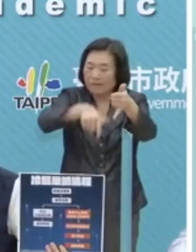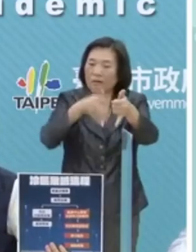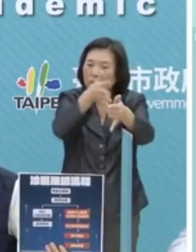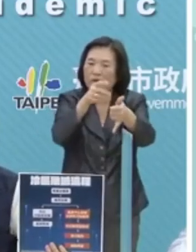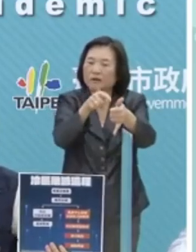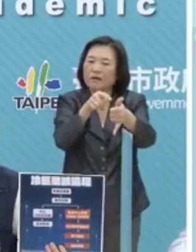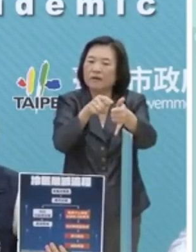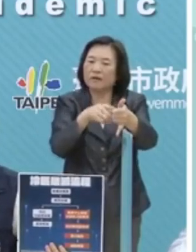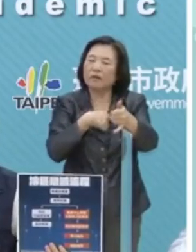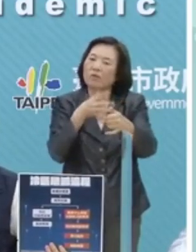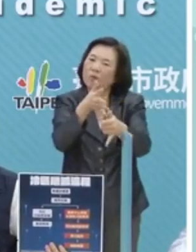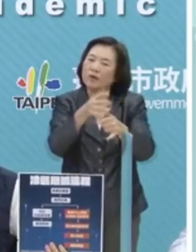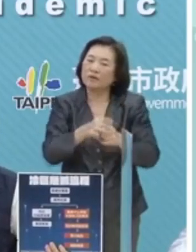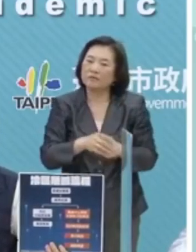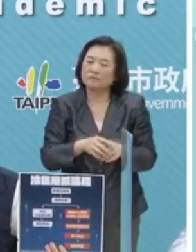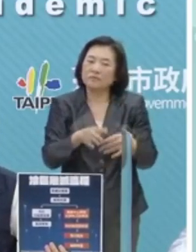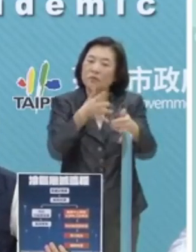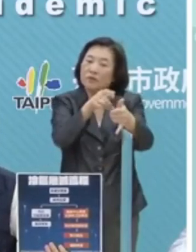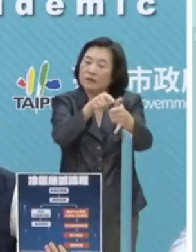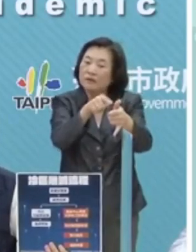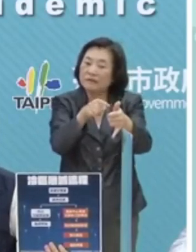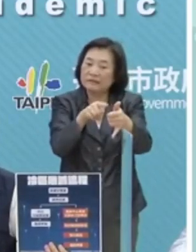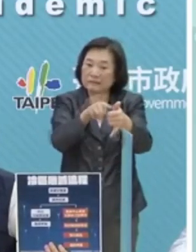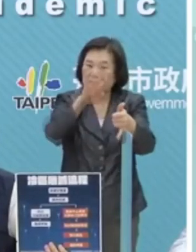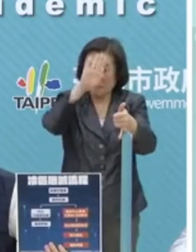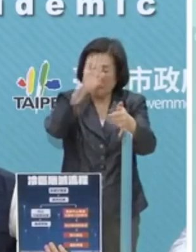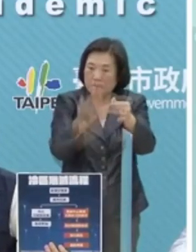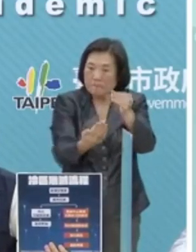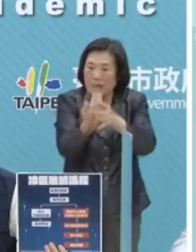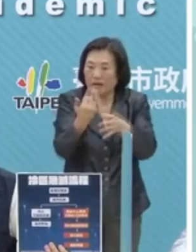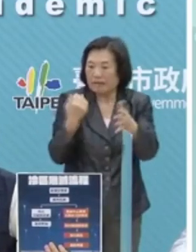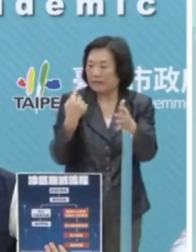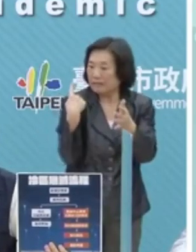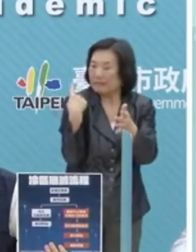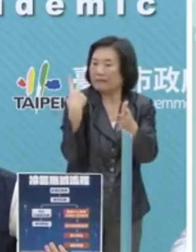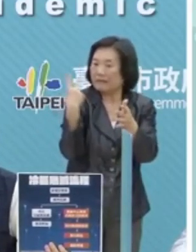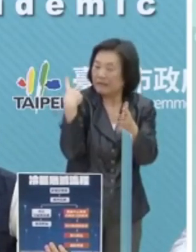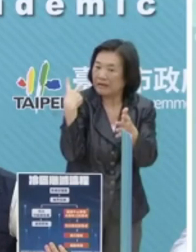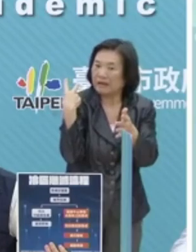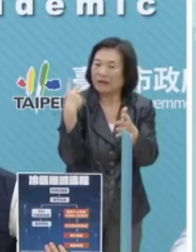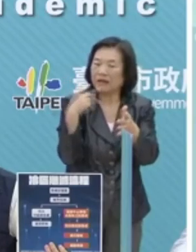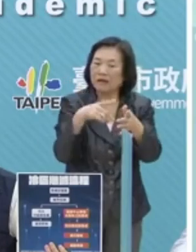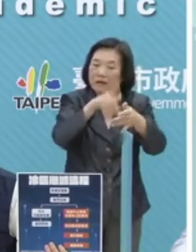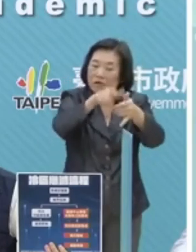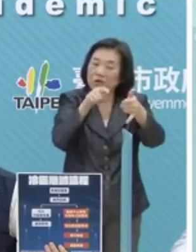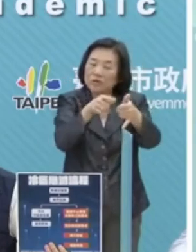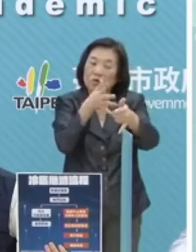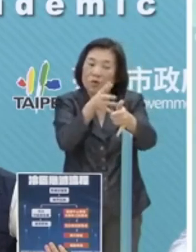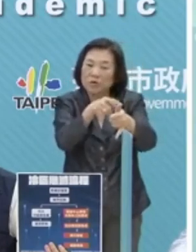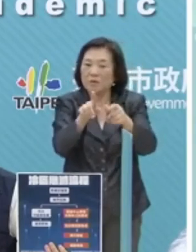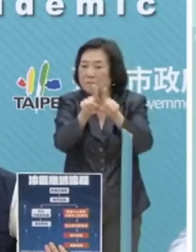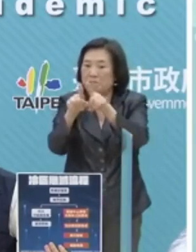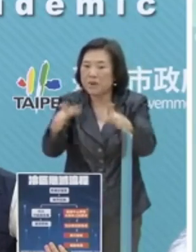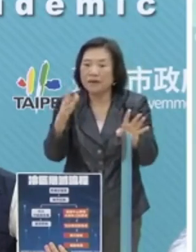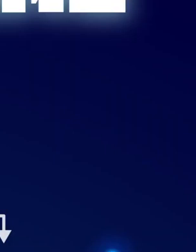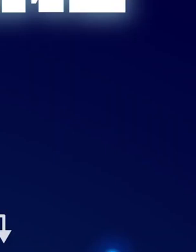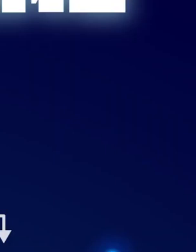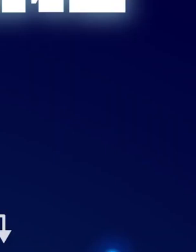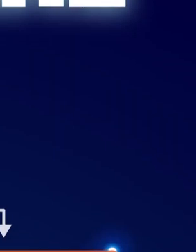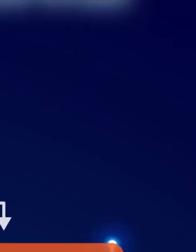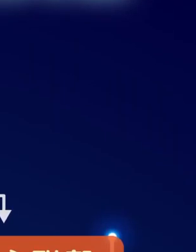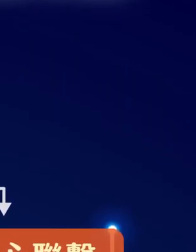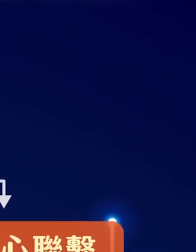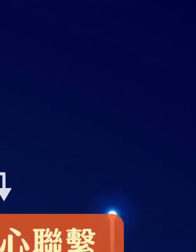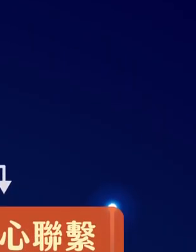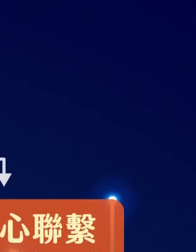做了100个，阳性率不到，快筛阳性不到1个，你知道吗？所以要考虑成本效益，说明应该倒过来，你知道